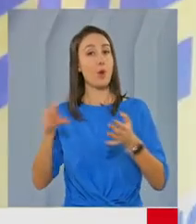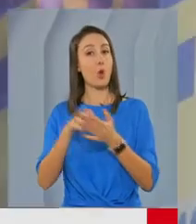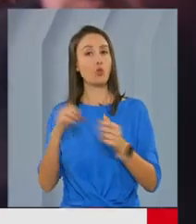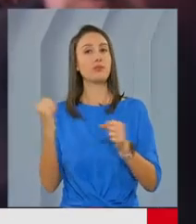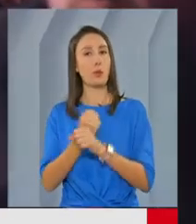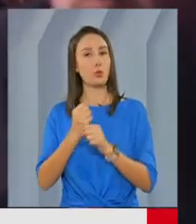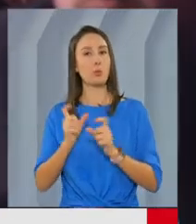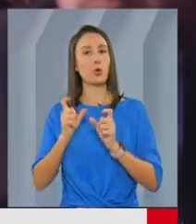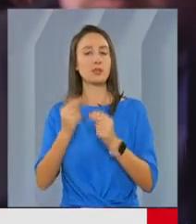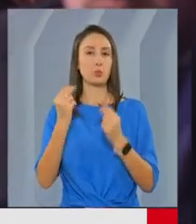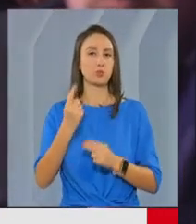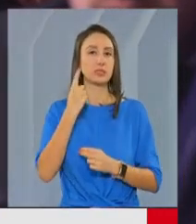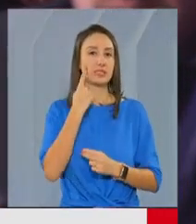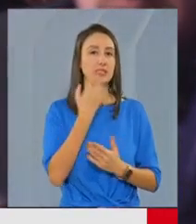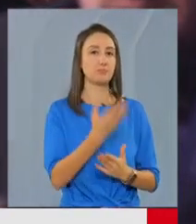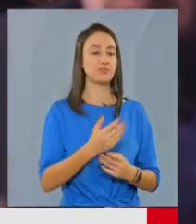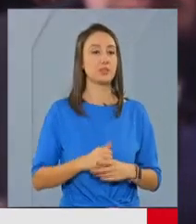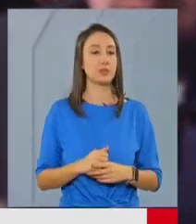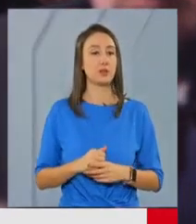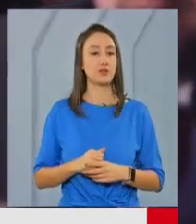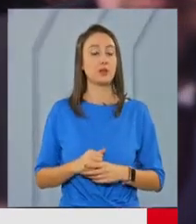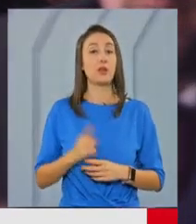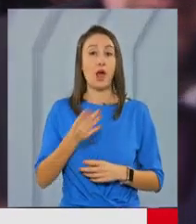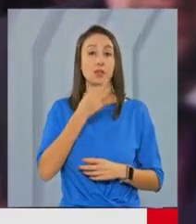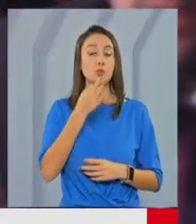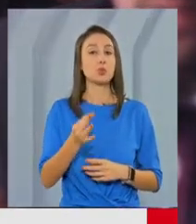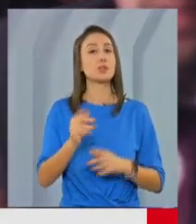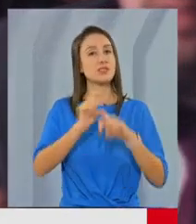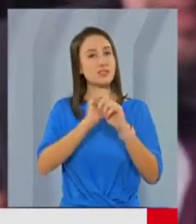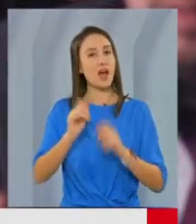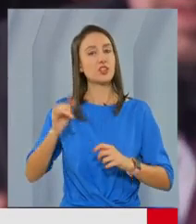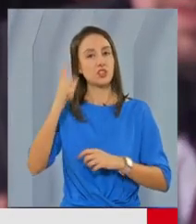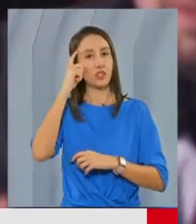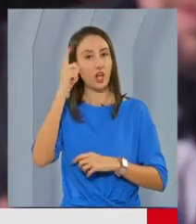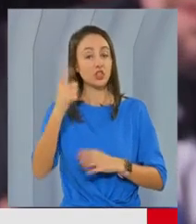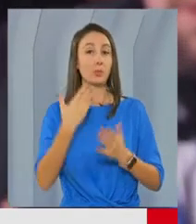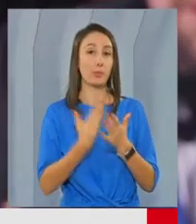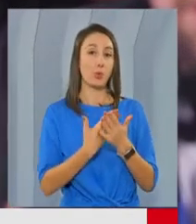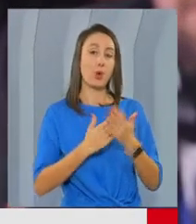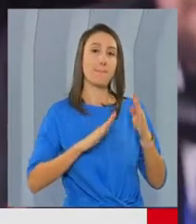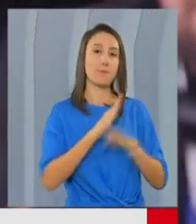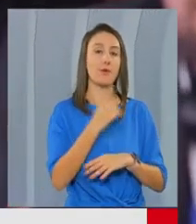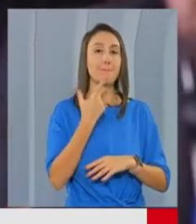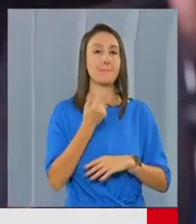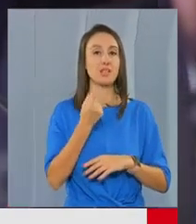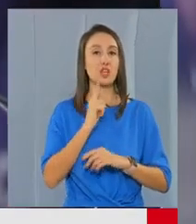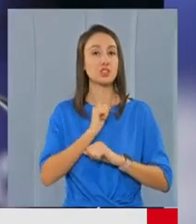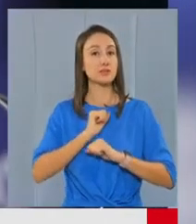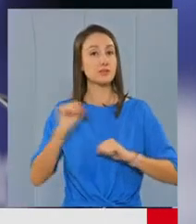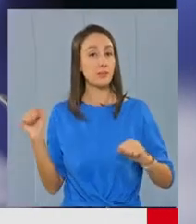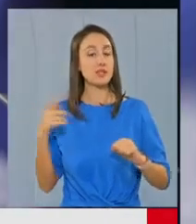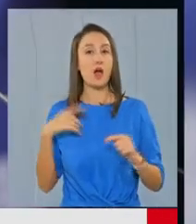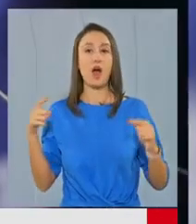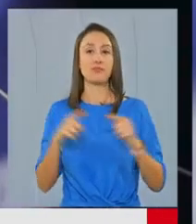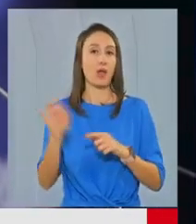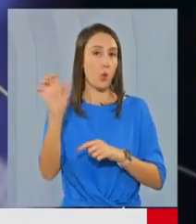securitate și bun simț George Simion nu s a ferit să invoce Patria și creștinismul pentru a promova un mesaj extremist și